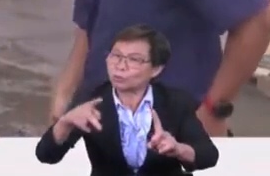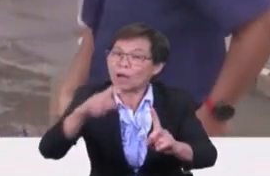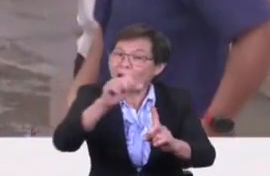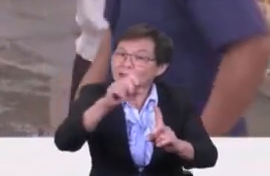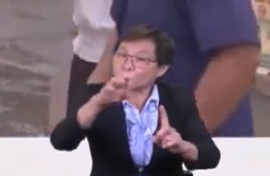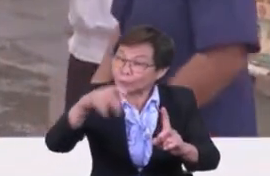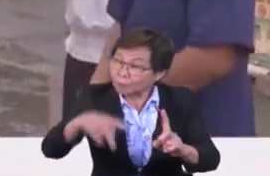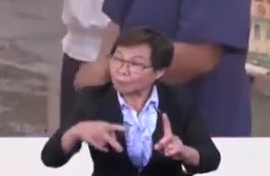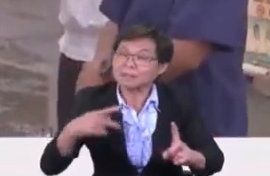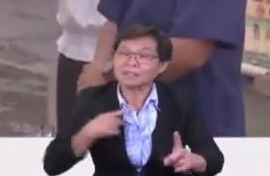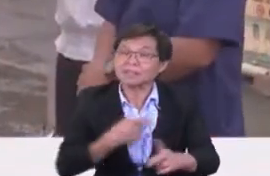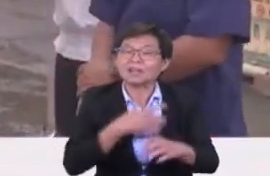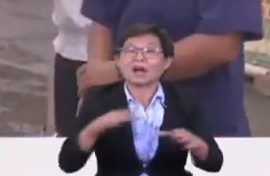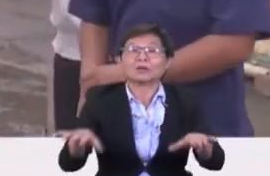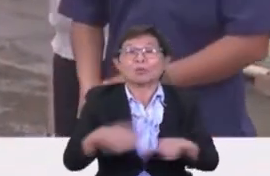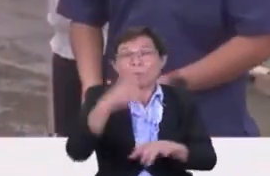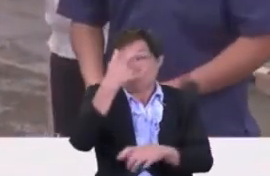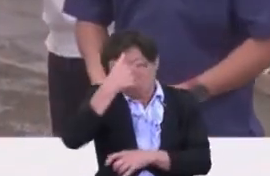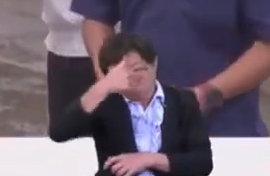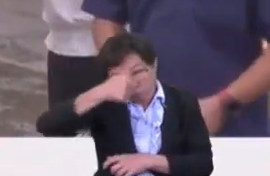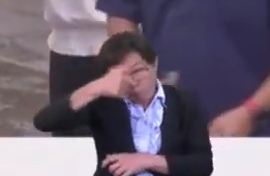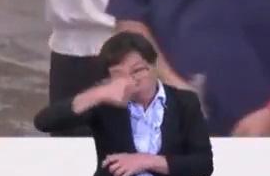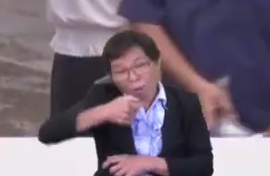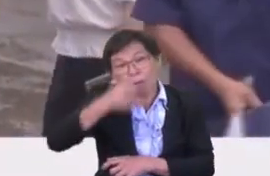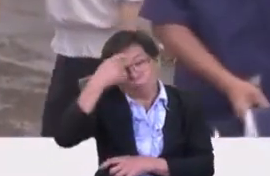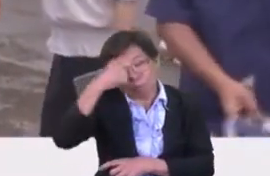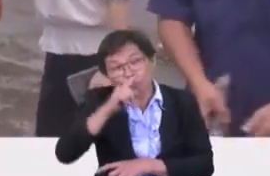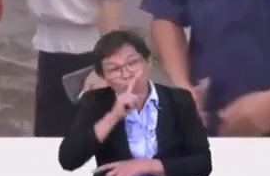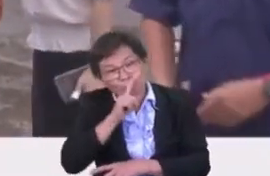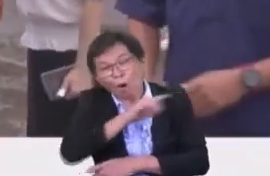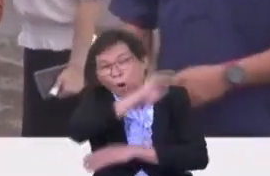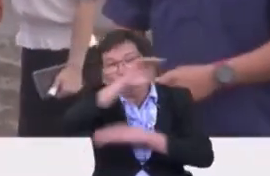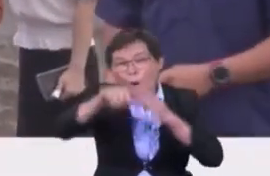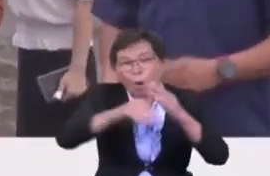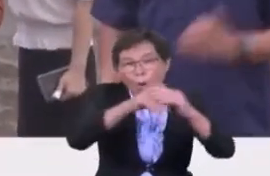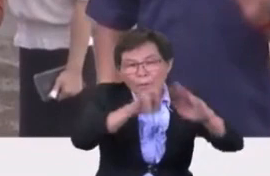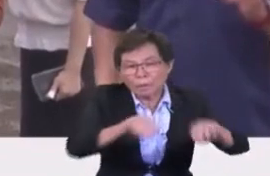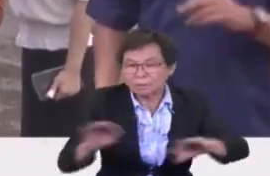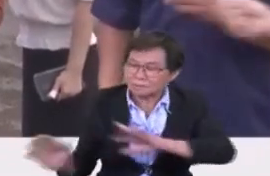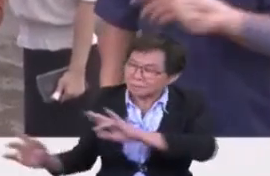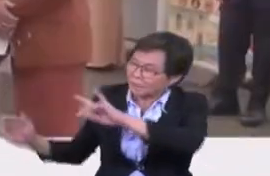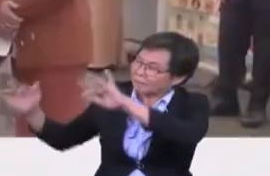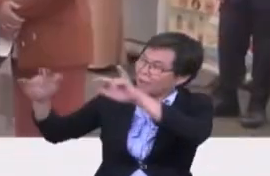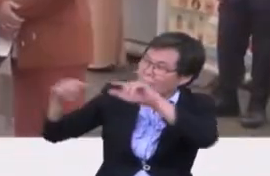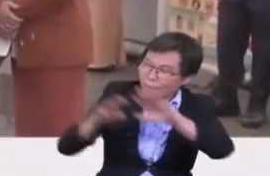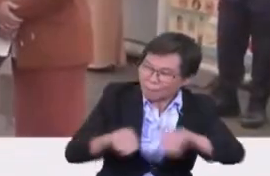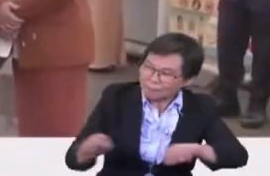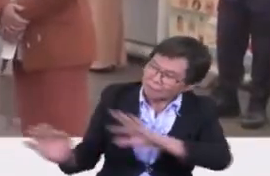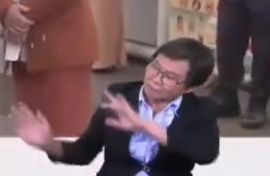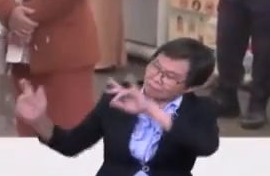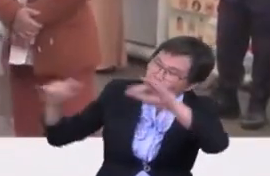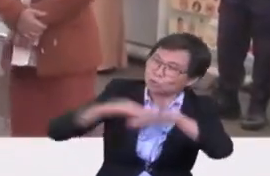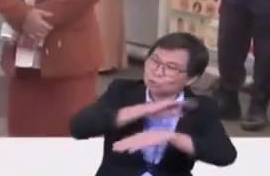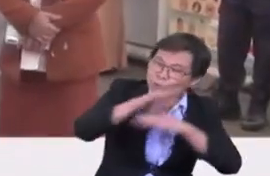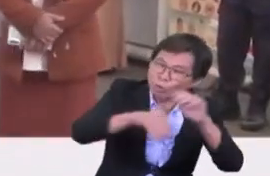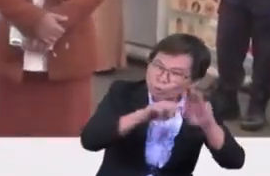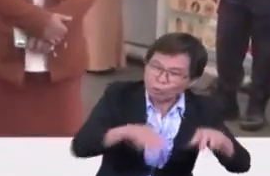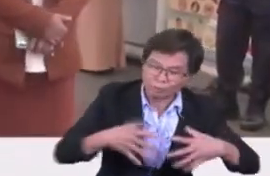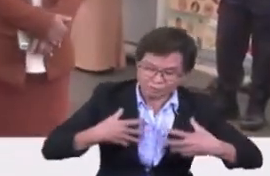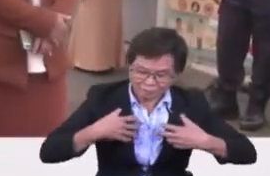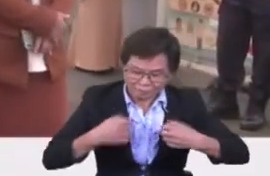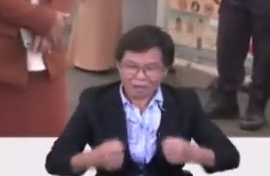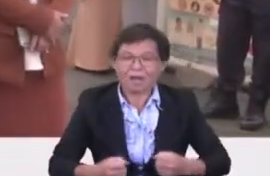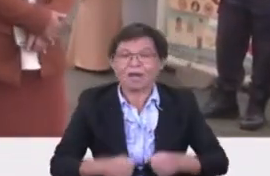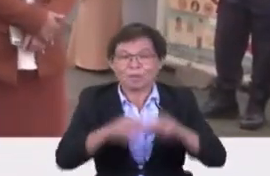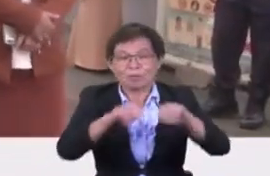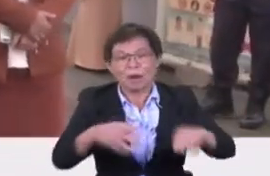lepas tu kita dapat suhu tes lagi untuk memastikan semua pelajar yang datang itu sehat-sehat harap asmuri mulai dapat